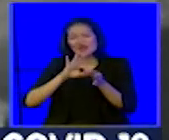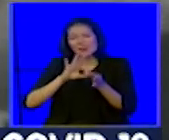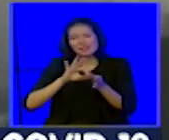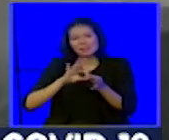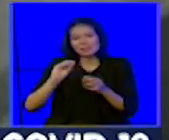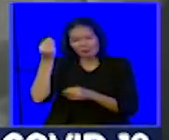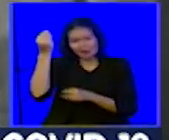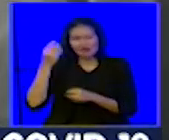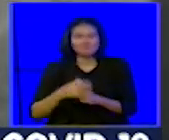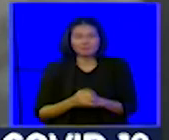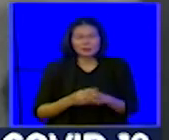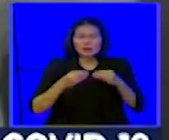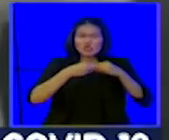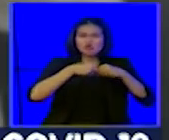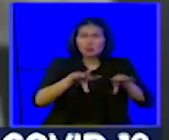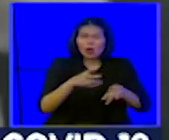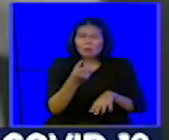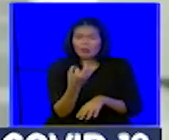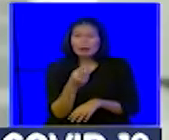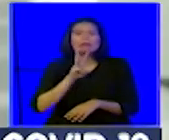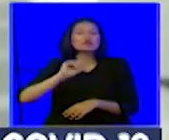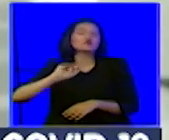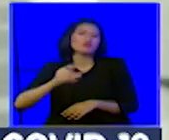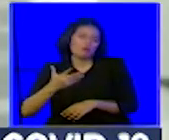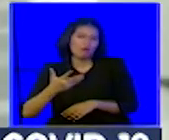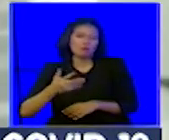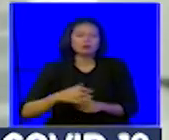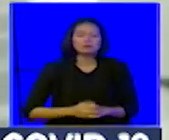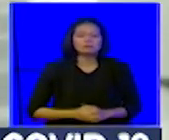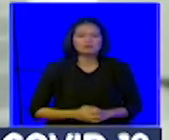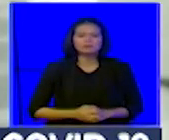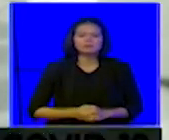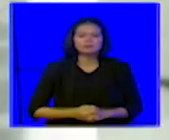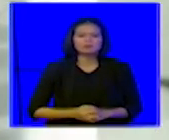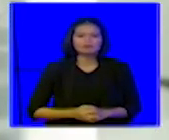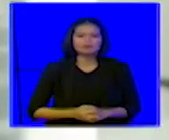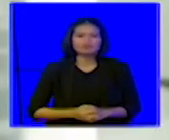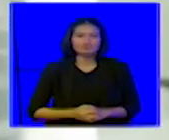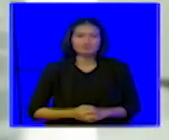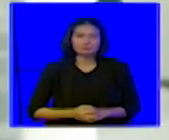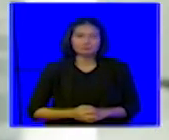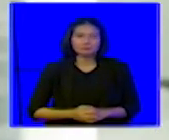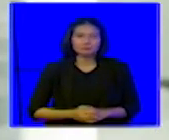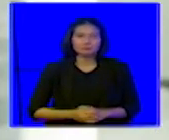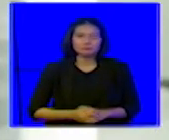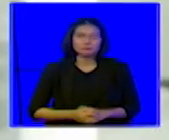Remdesivir akan dipasarkan dengan harga jual 3 juta rupiah. Tim Liputan iNews melaporkan.